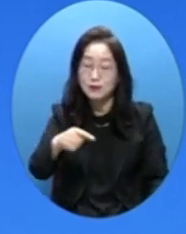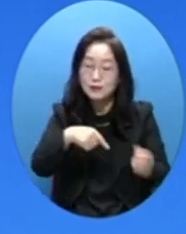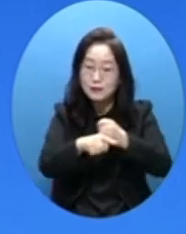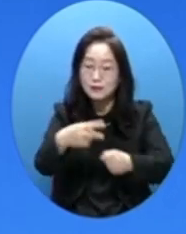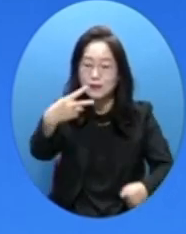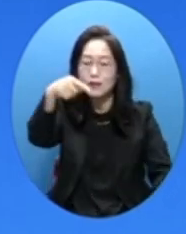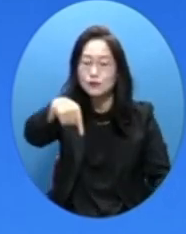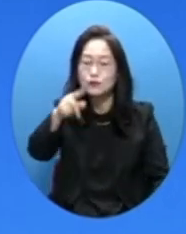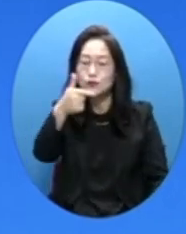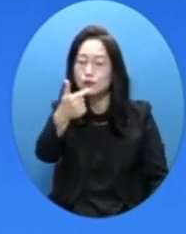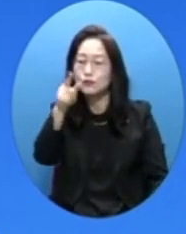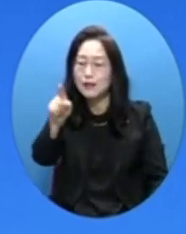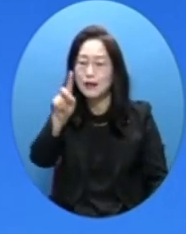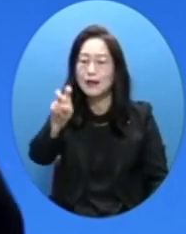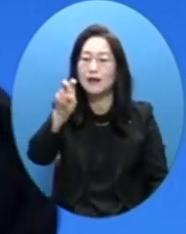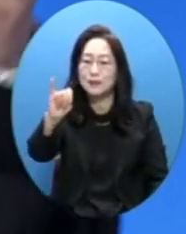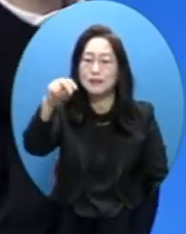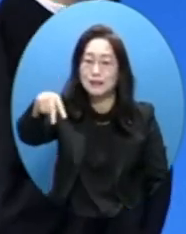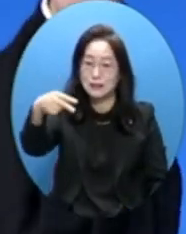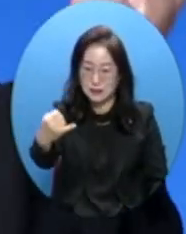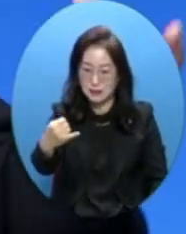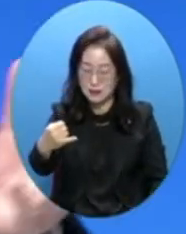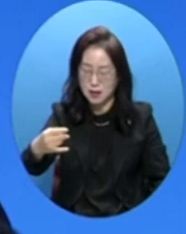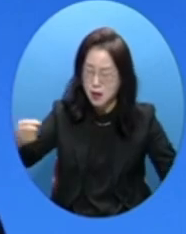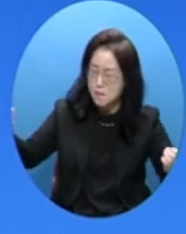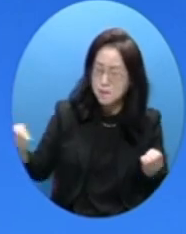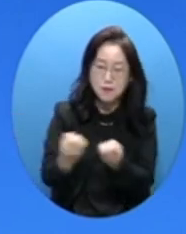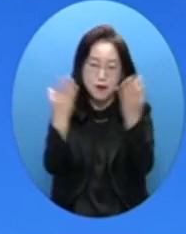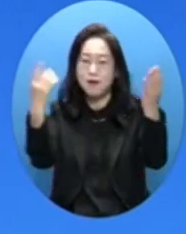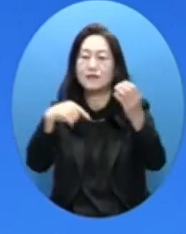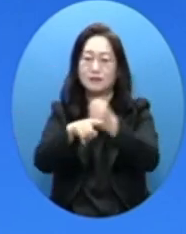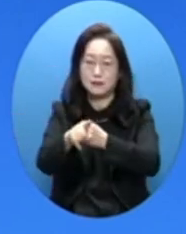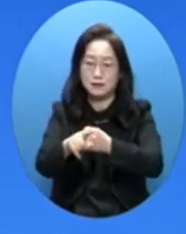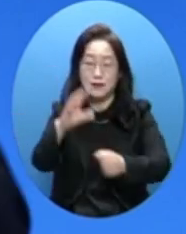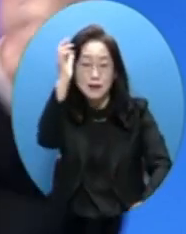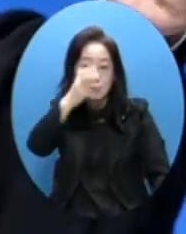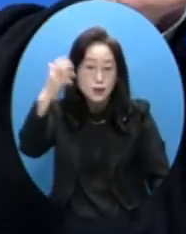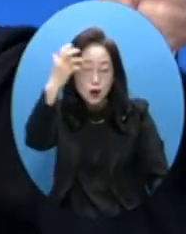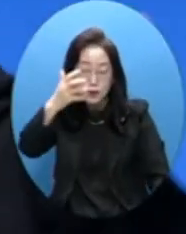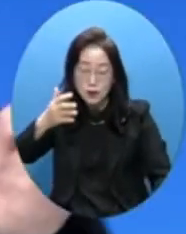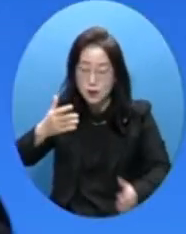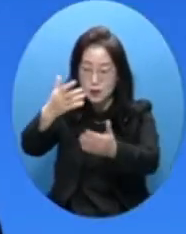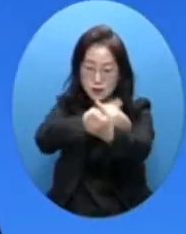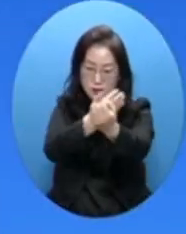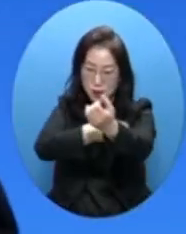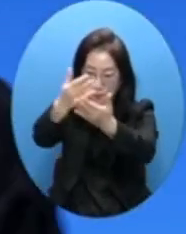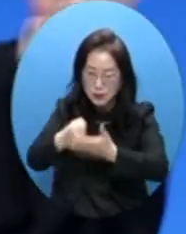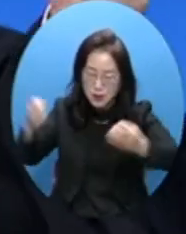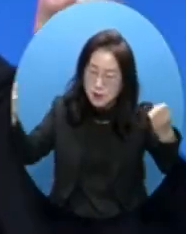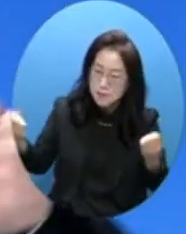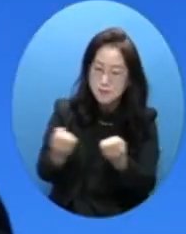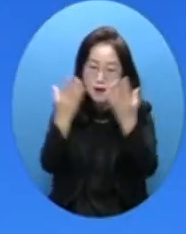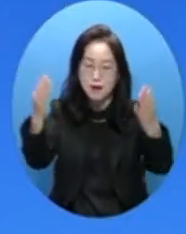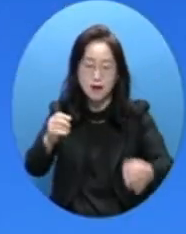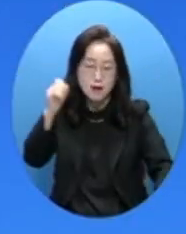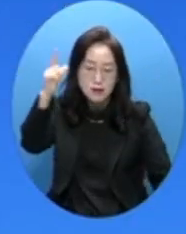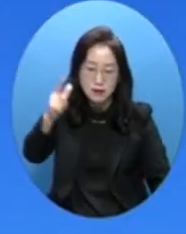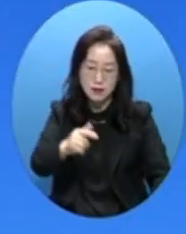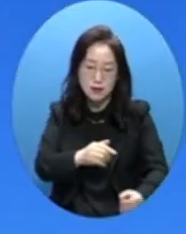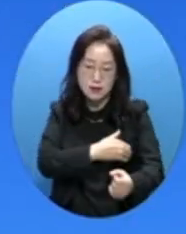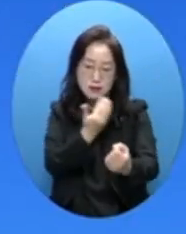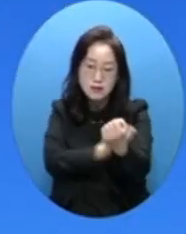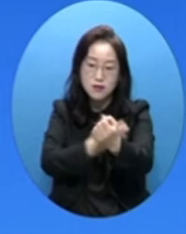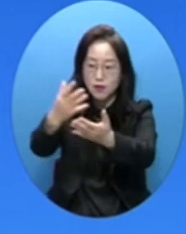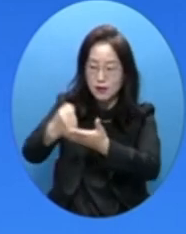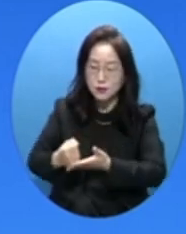말에서 다이나마이트가 나왔는데 폭발적인 능력을 말합니다. 성령을 받으면 이 같은 폭발적인 능력을 가지고 위대한 능력을 가지고 주민을 할 수